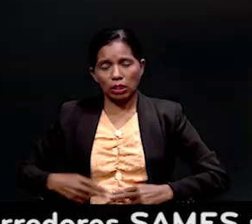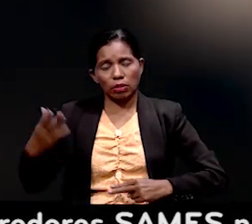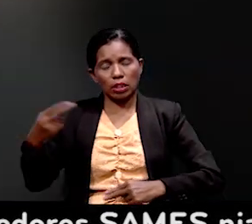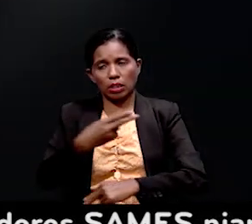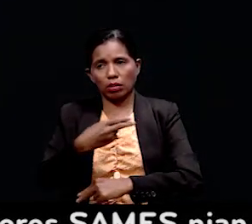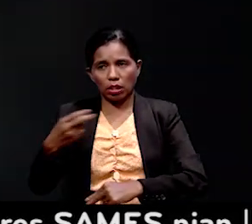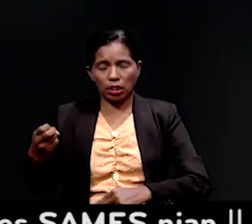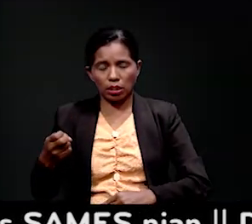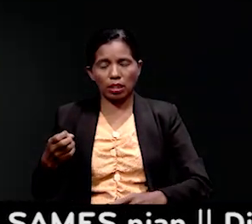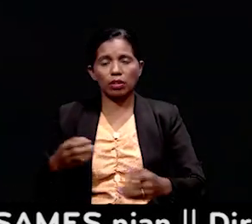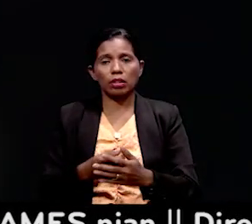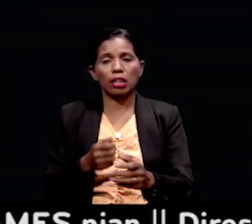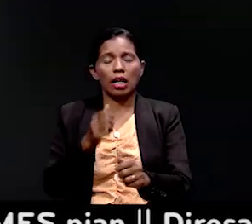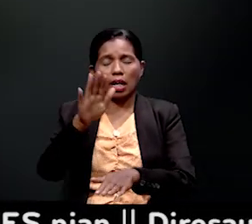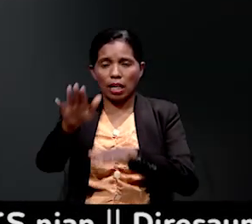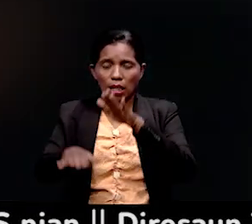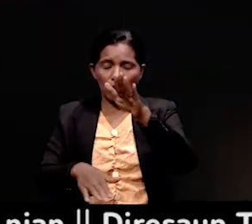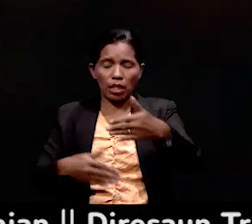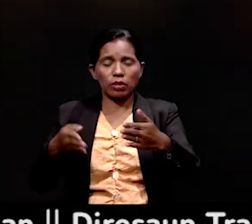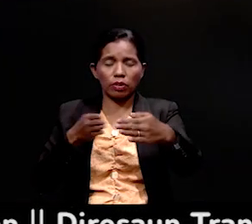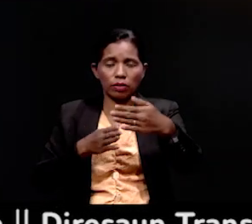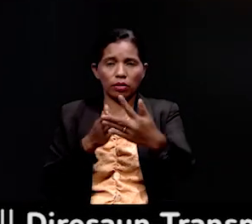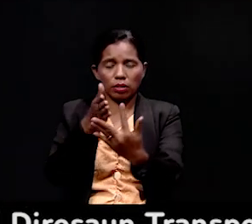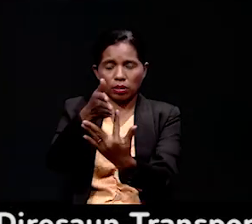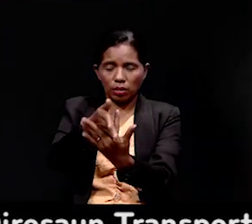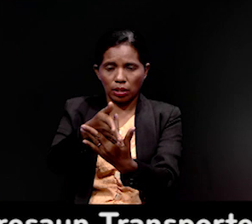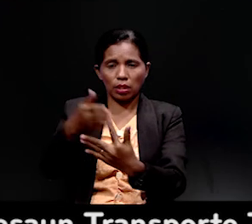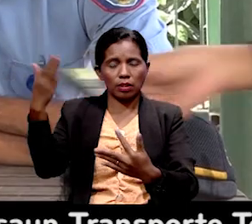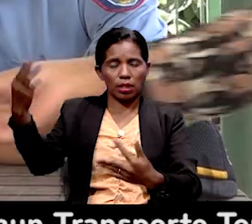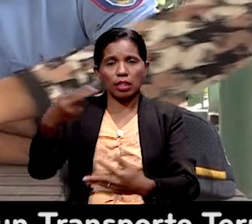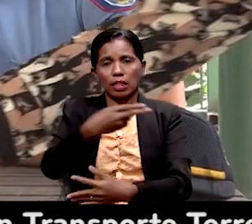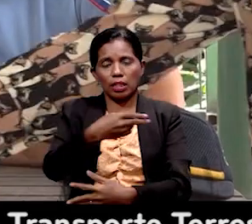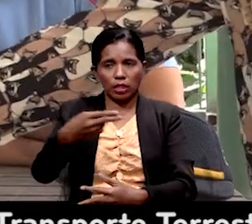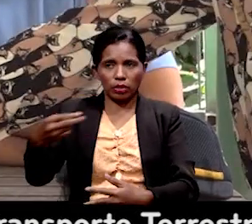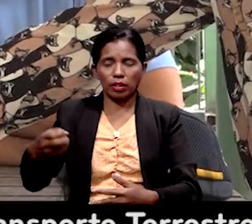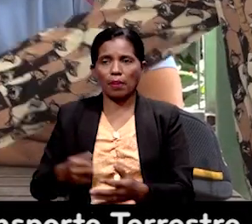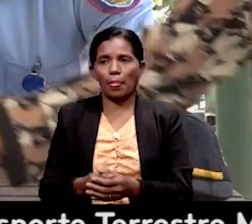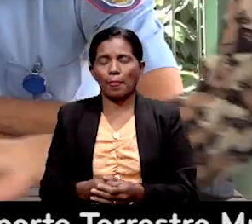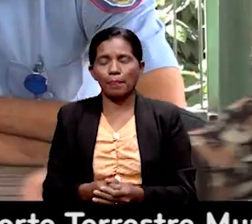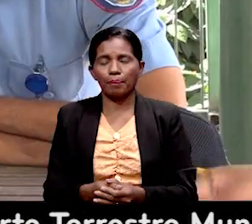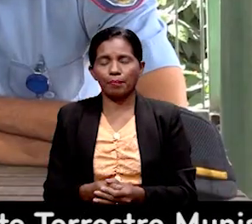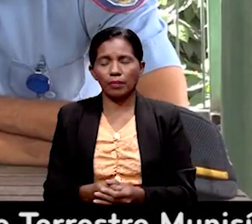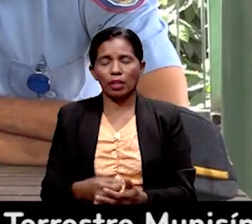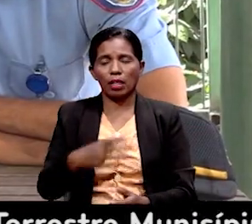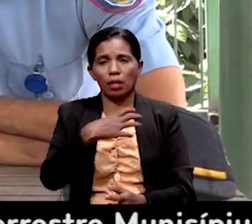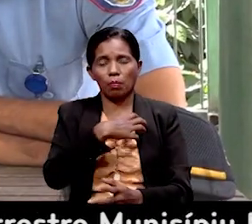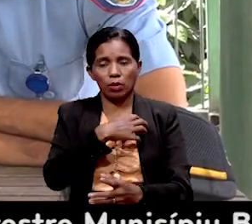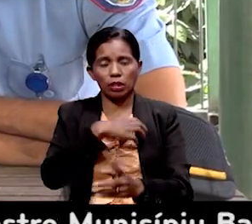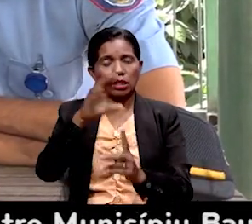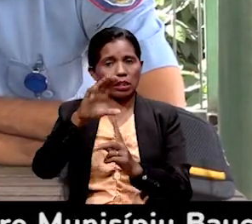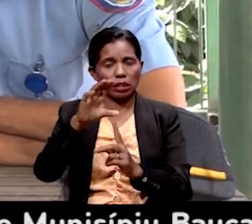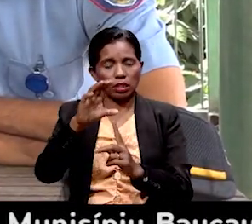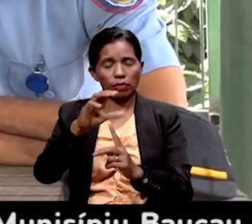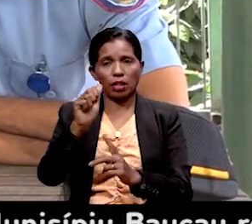Fatumea ba Lamaknen Belu Atambua, Provinsi Nusa Tenggara Timur NTT. Portavoz Pentel Superintendente Chefi Arnaldo Araujo